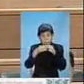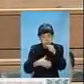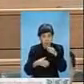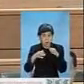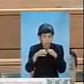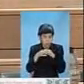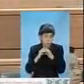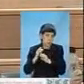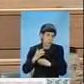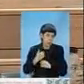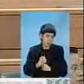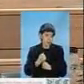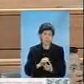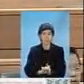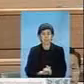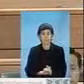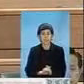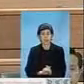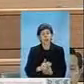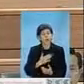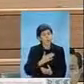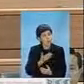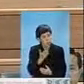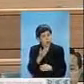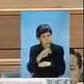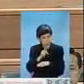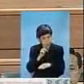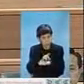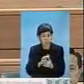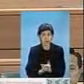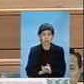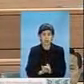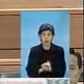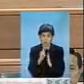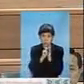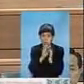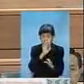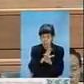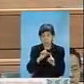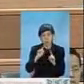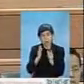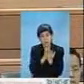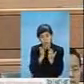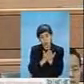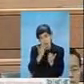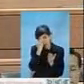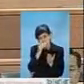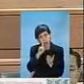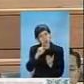คประชาธิปัตย์ขอความกรุณาท่านประธานเปิดข้อบังคับหน้า